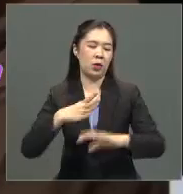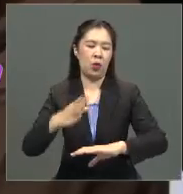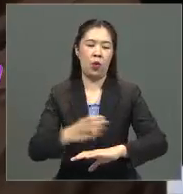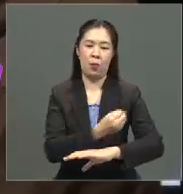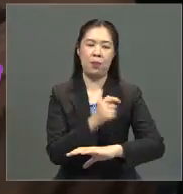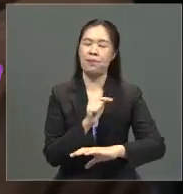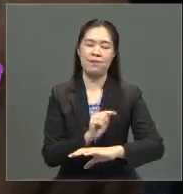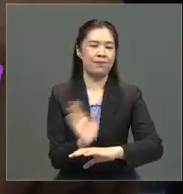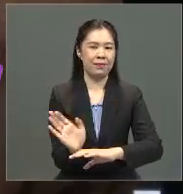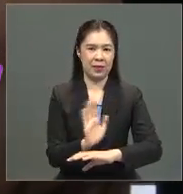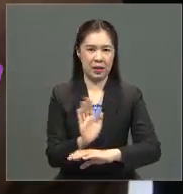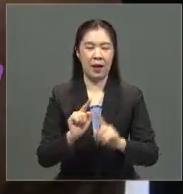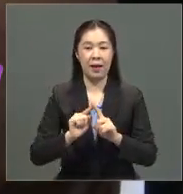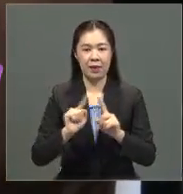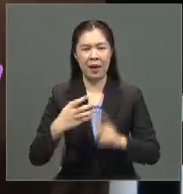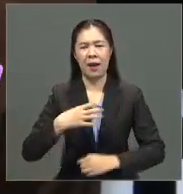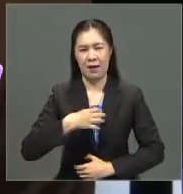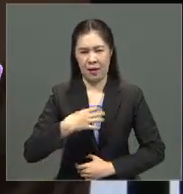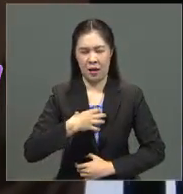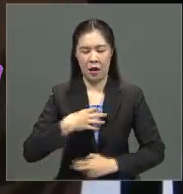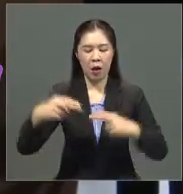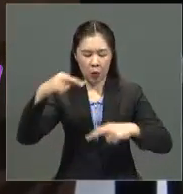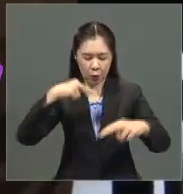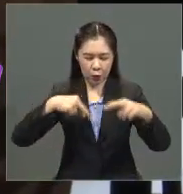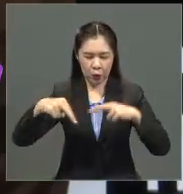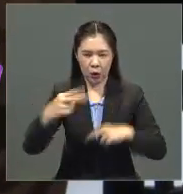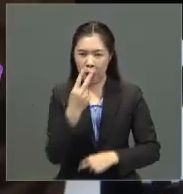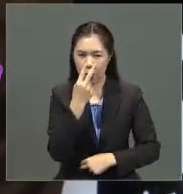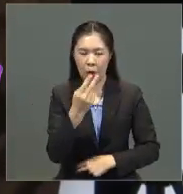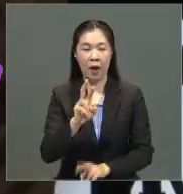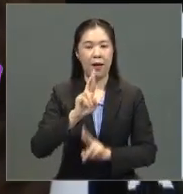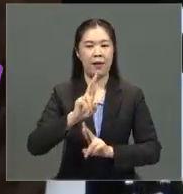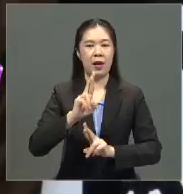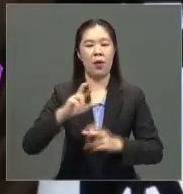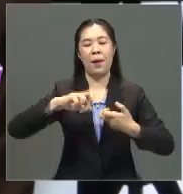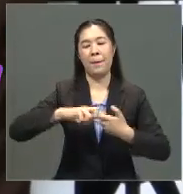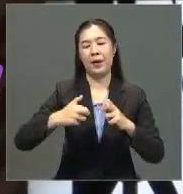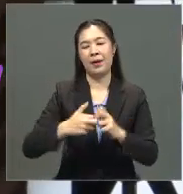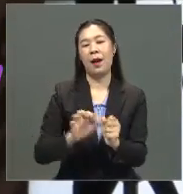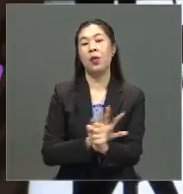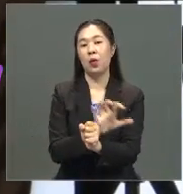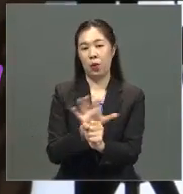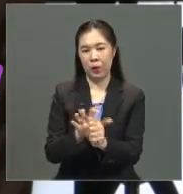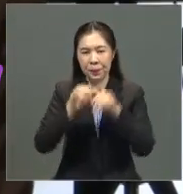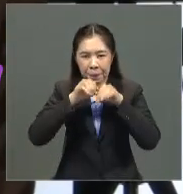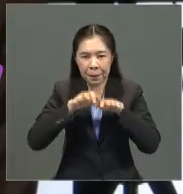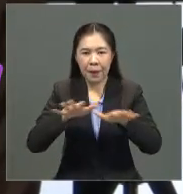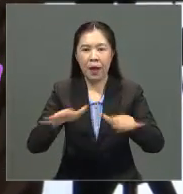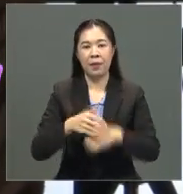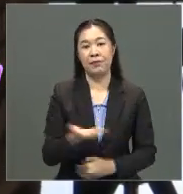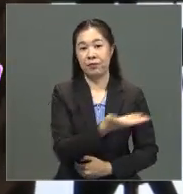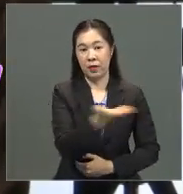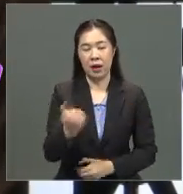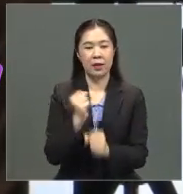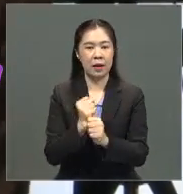มีขึ้นอยู่ในขณะนี้แต่ต้องการควบคุมและเฝ้าระวังการแพร่ระบาดของโคลอี้ 19และอยากให้ทุกฝ่าย